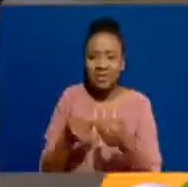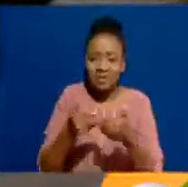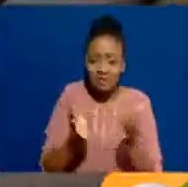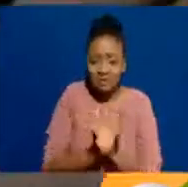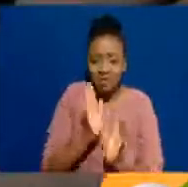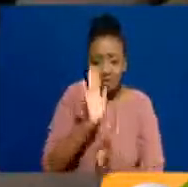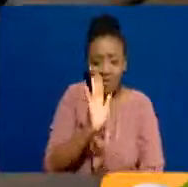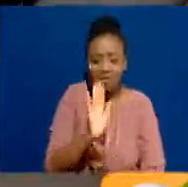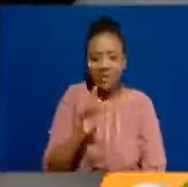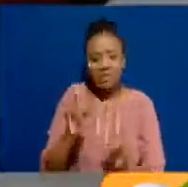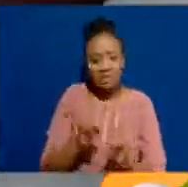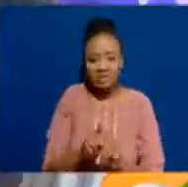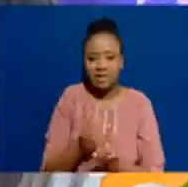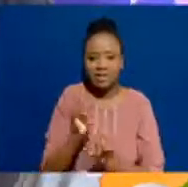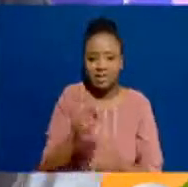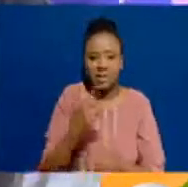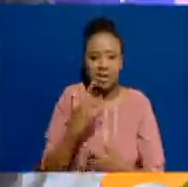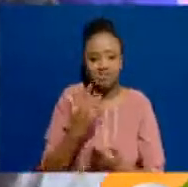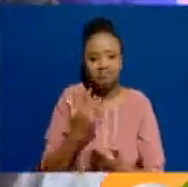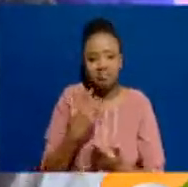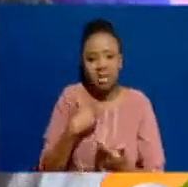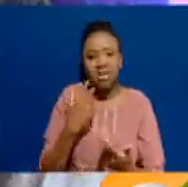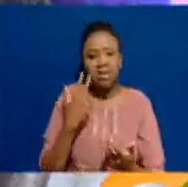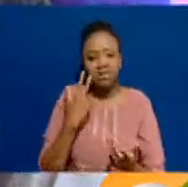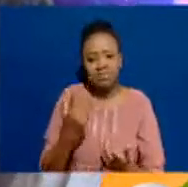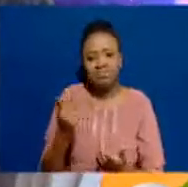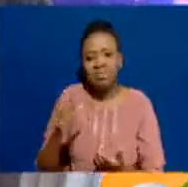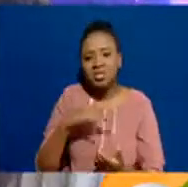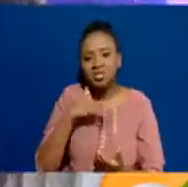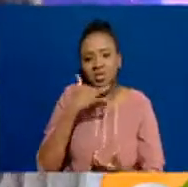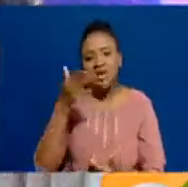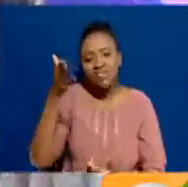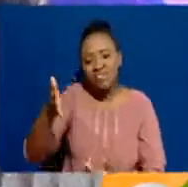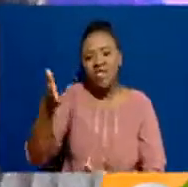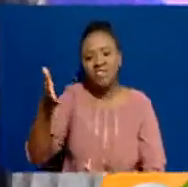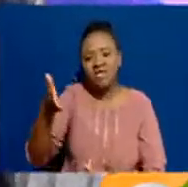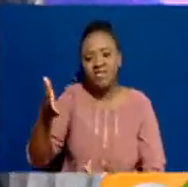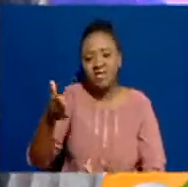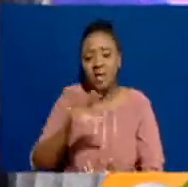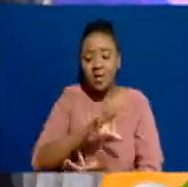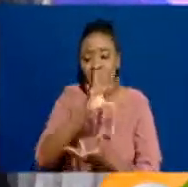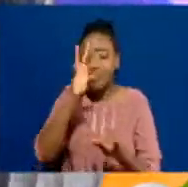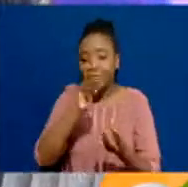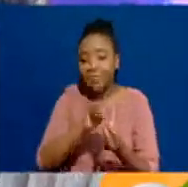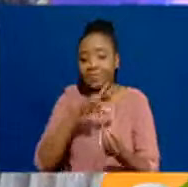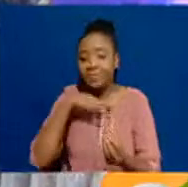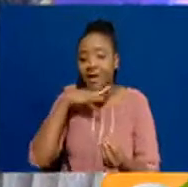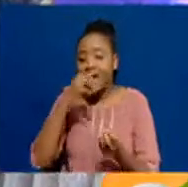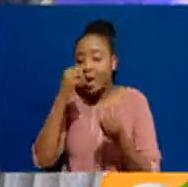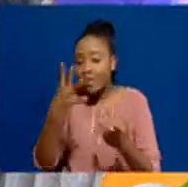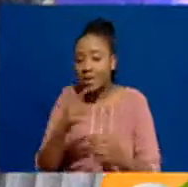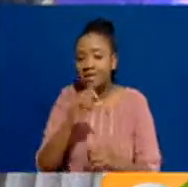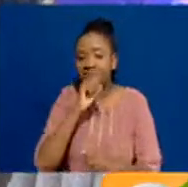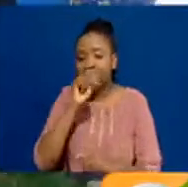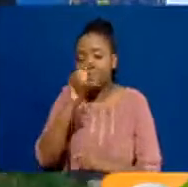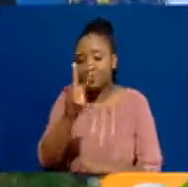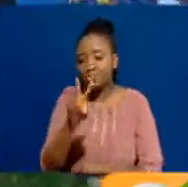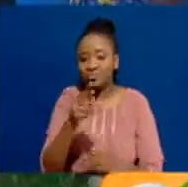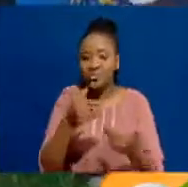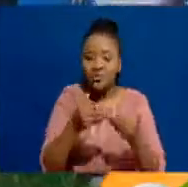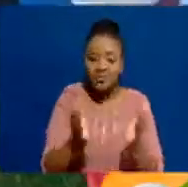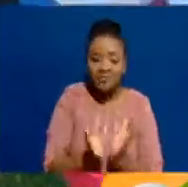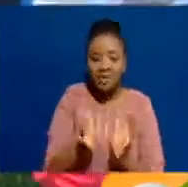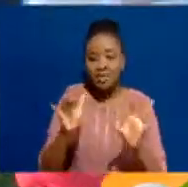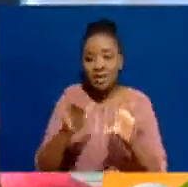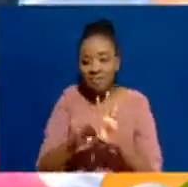watu 52 waliothibitishwa kufariki kwenye ajali hiyo kufikia sasa. Watu hao ni jamaa na marafiki